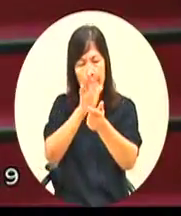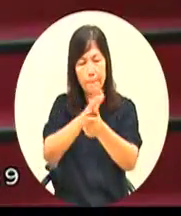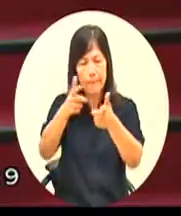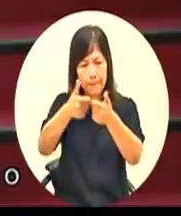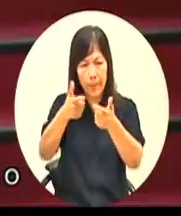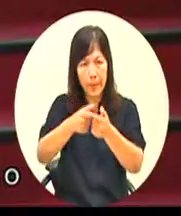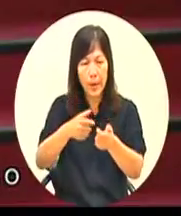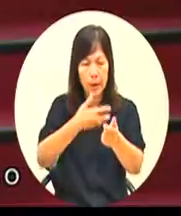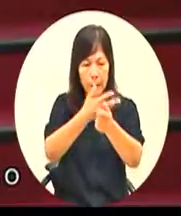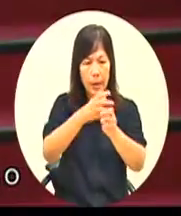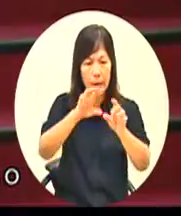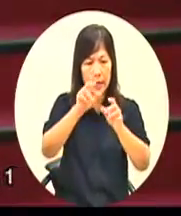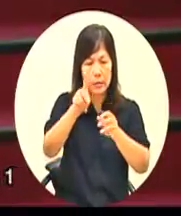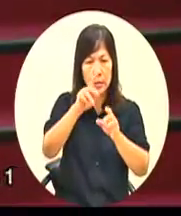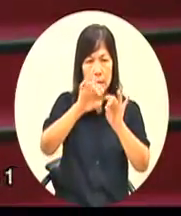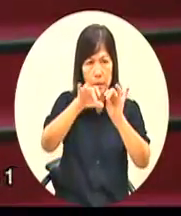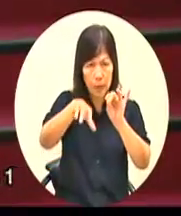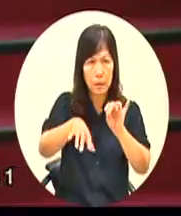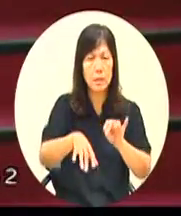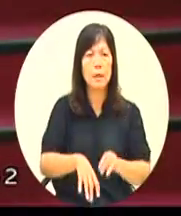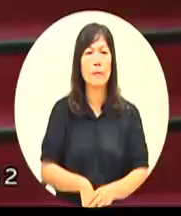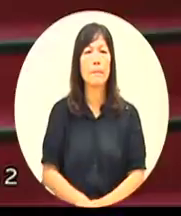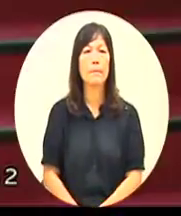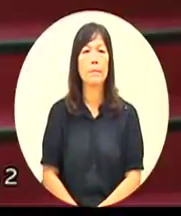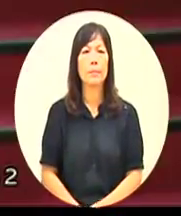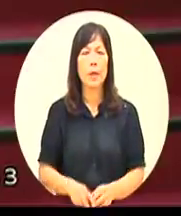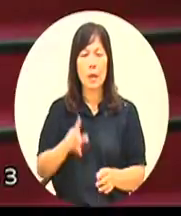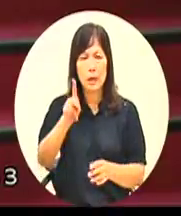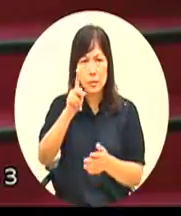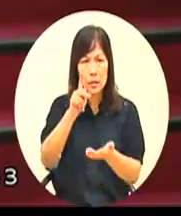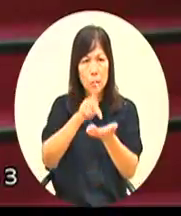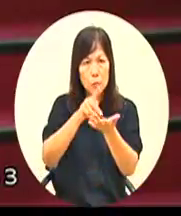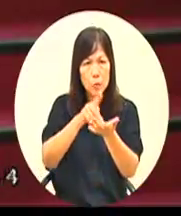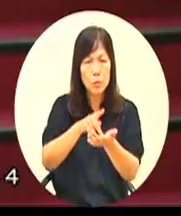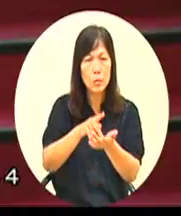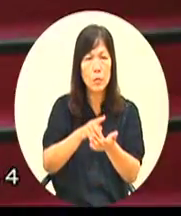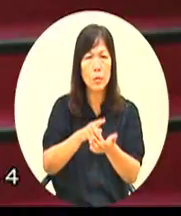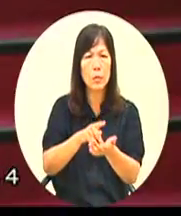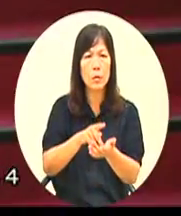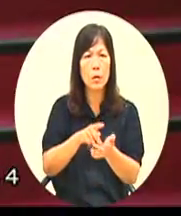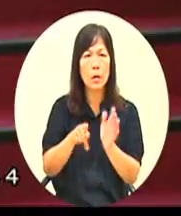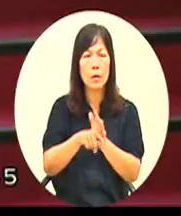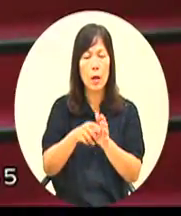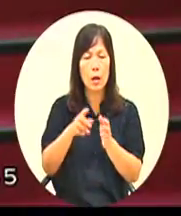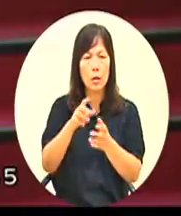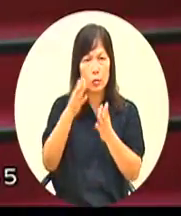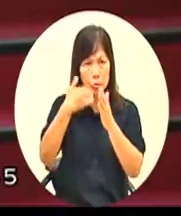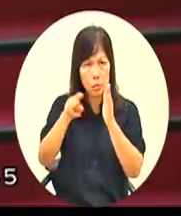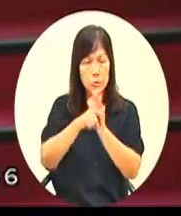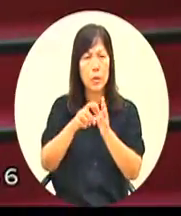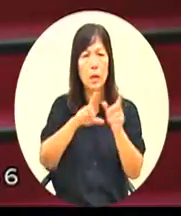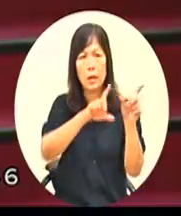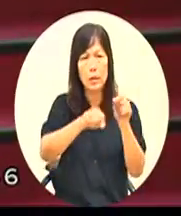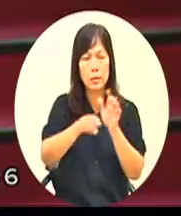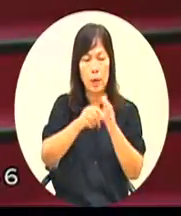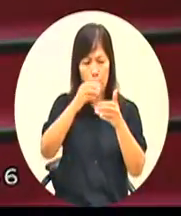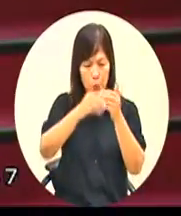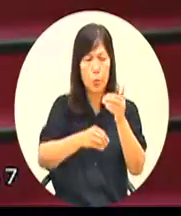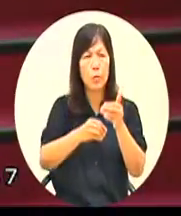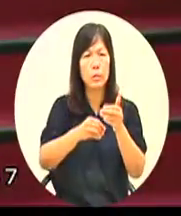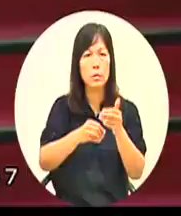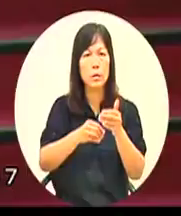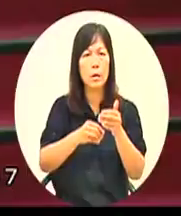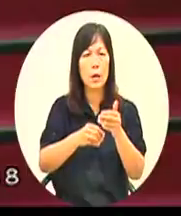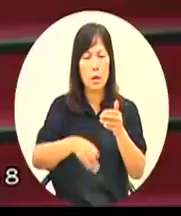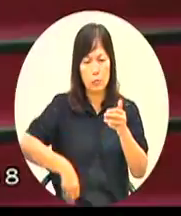提供啊，当然借租我们的学校就按照规定